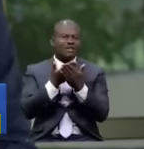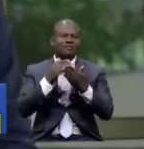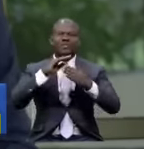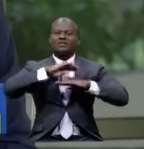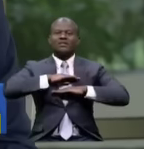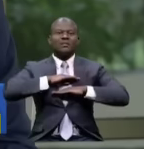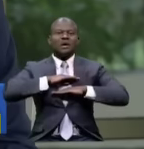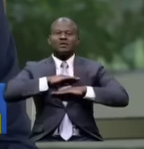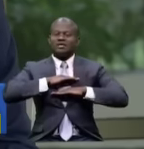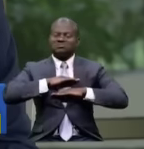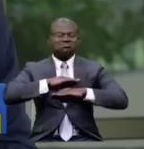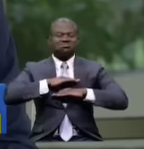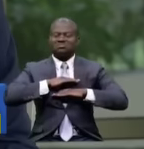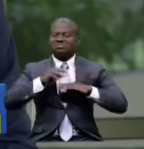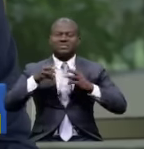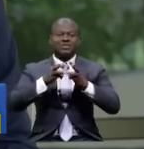nakinyuze uruhande